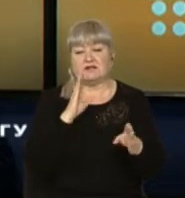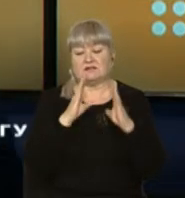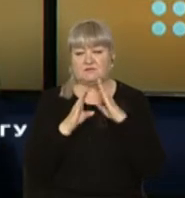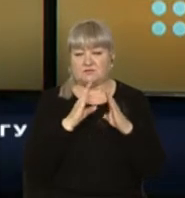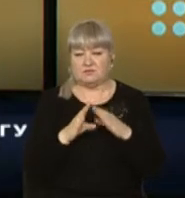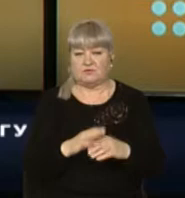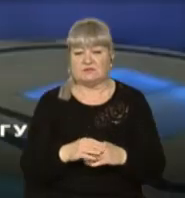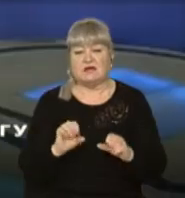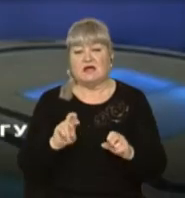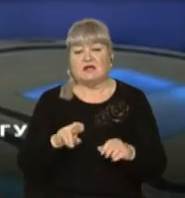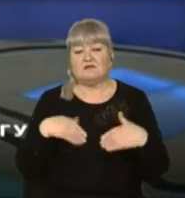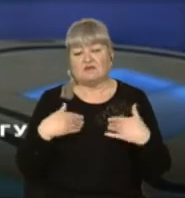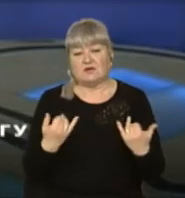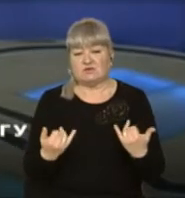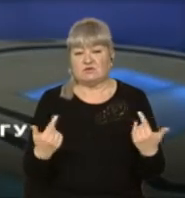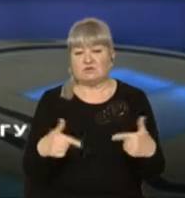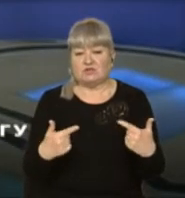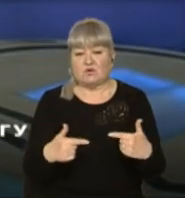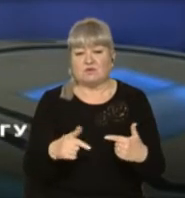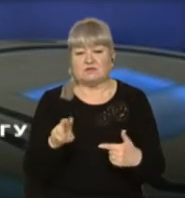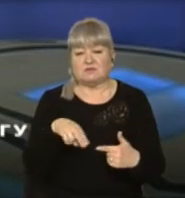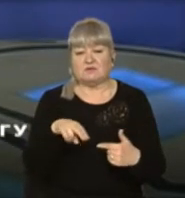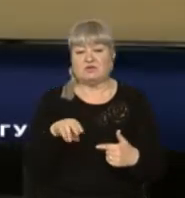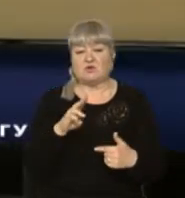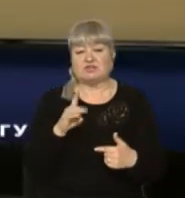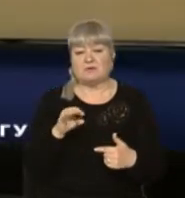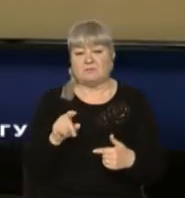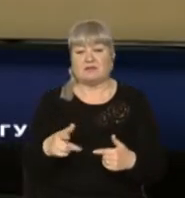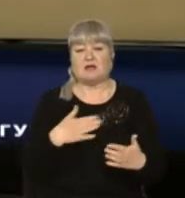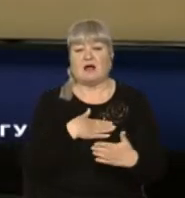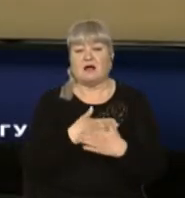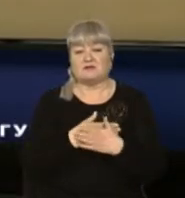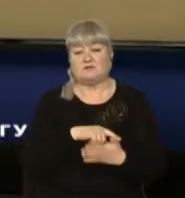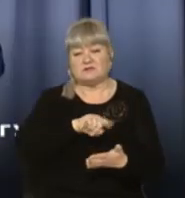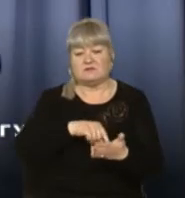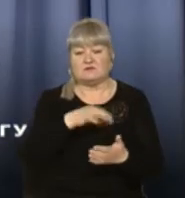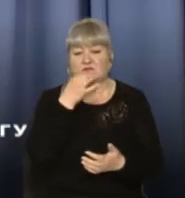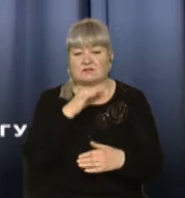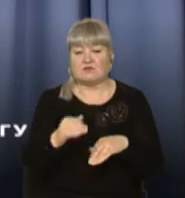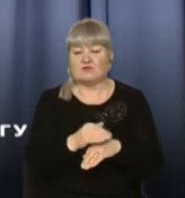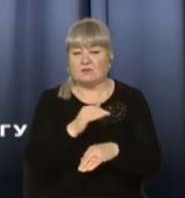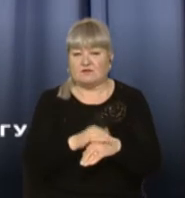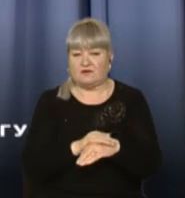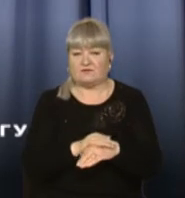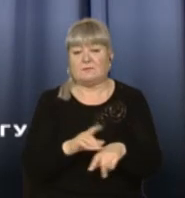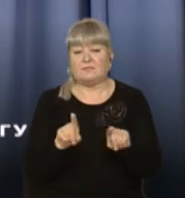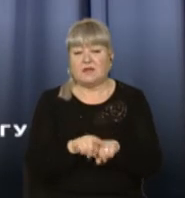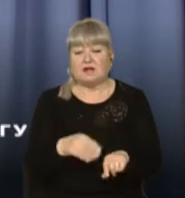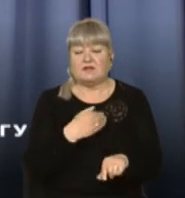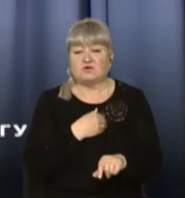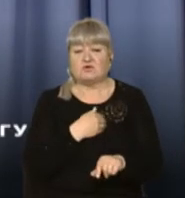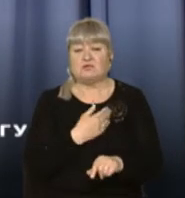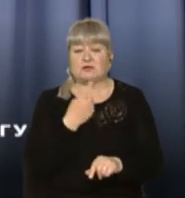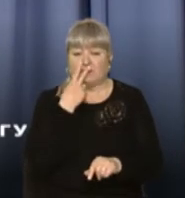Львів. Я вітаю сьогоднішнього гостя. Це Дмитро Шакітка, активіст міста Самбора. Доброго вечора вам. Добрий вечір. Також із паном Дмитром ми хотіли в цій студії